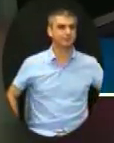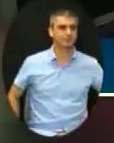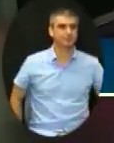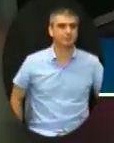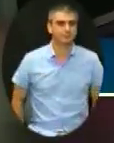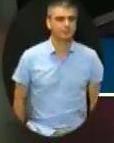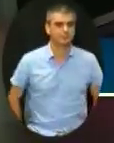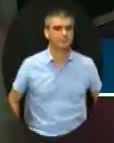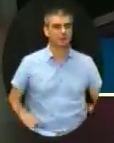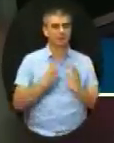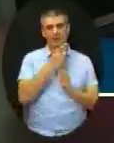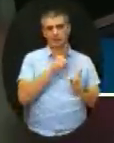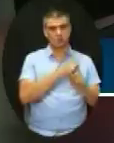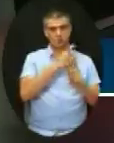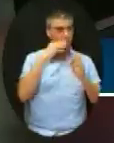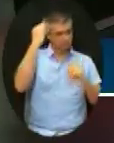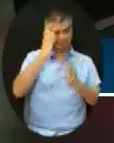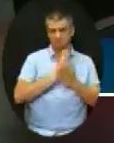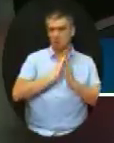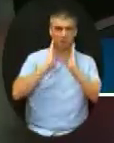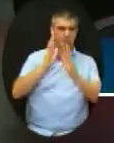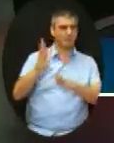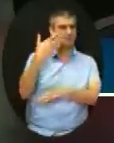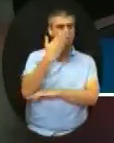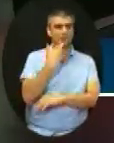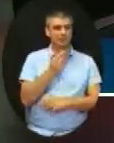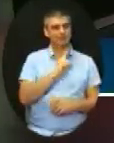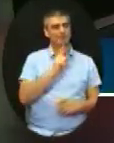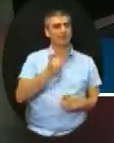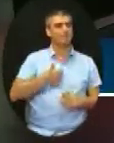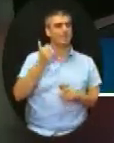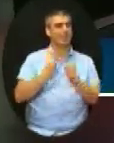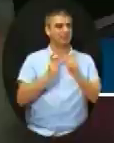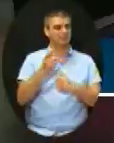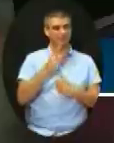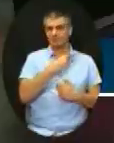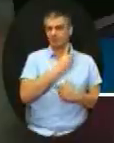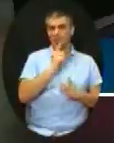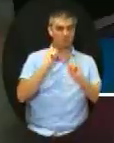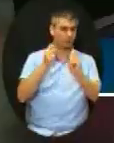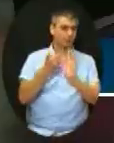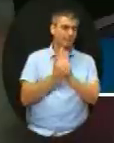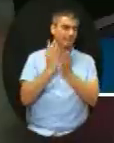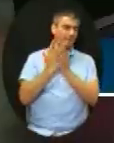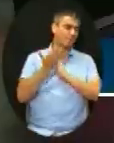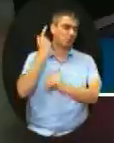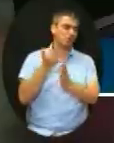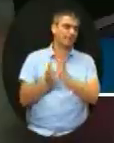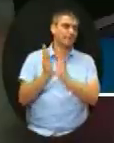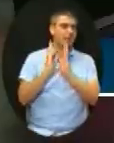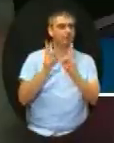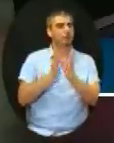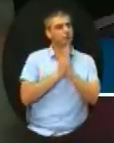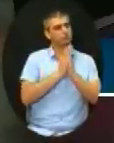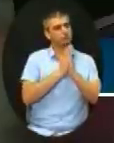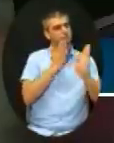הבקשות שלא נענות, חוסר האמון שלהם במנהל האזרחי ובכלל במדינת ישראל, והפעמים שבהם בכלל הם לא מגישים, הם מבטרים מראש על האופציה לפנות